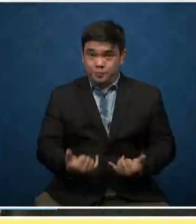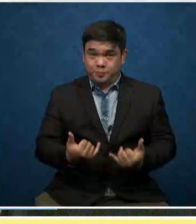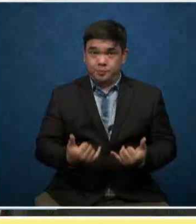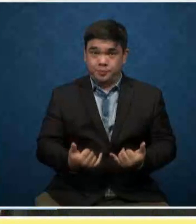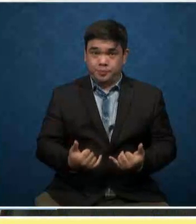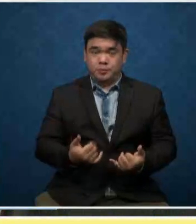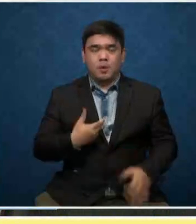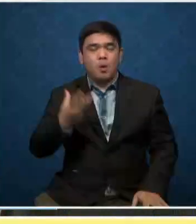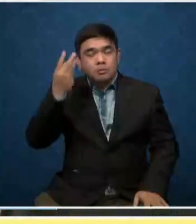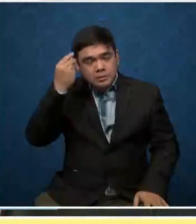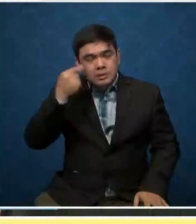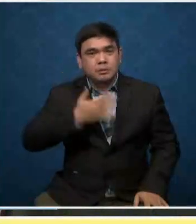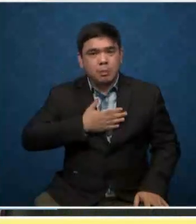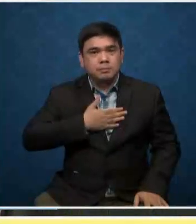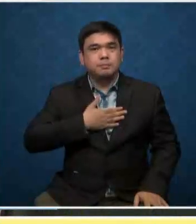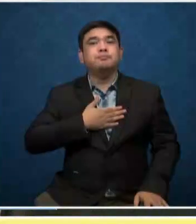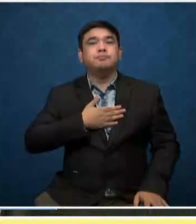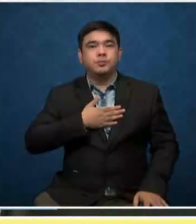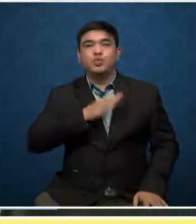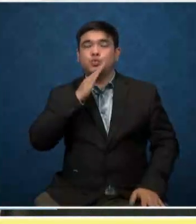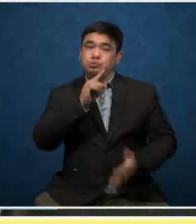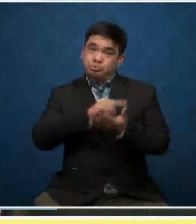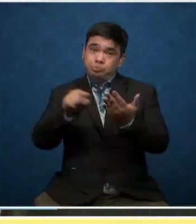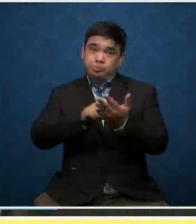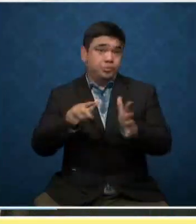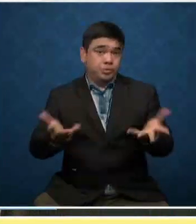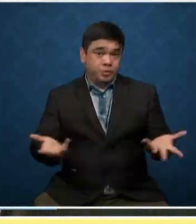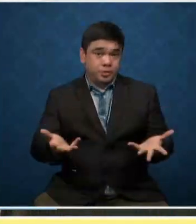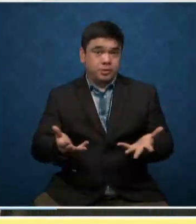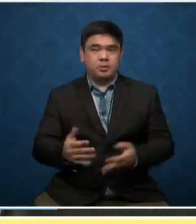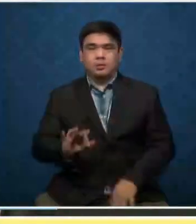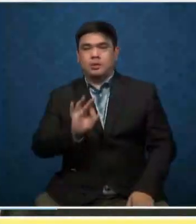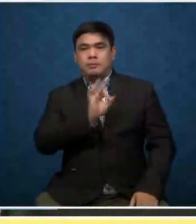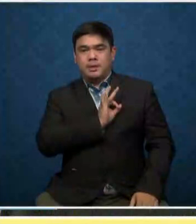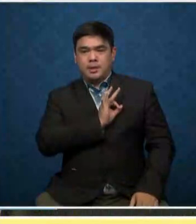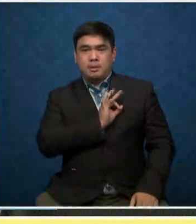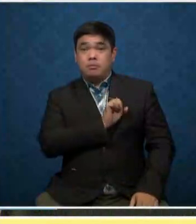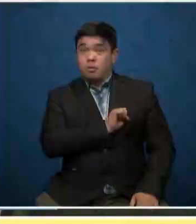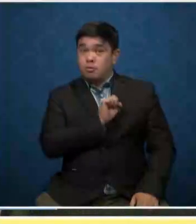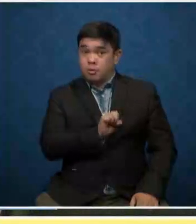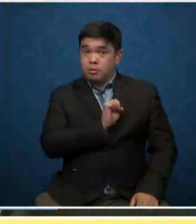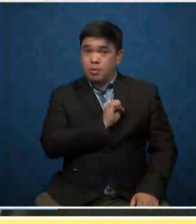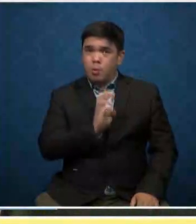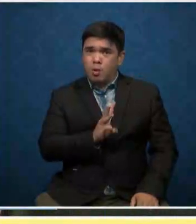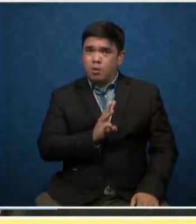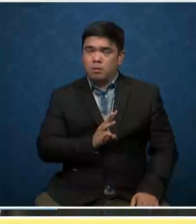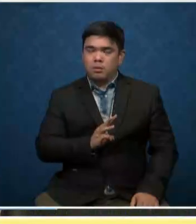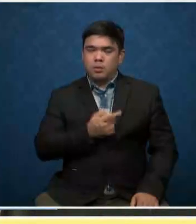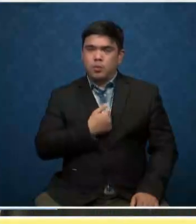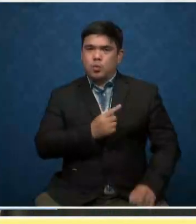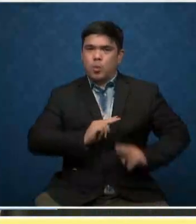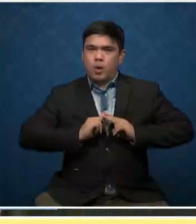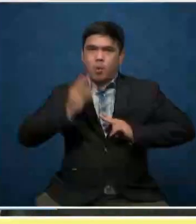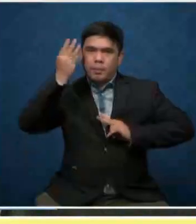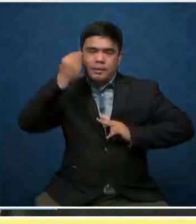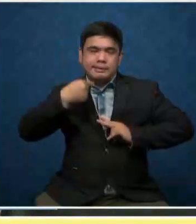ผมคิดว่าการที่เราลงมติอย่างไรเนี่ยก็คงขึ้นกับสมาชิกแต่ละท่านที่จะตัดสินใจนะครับ